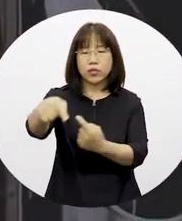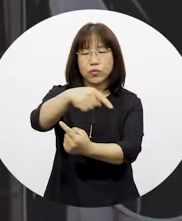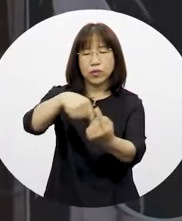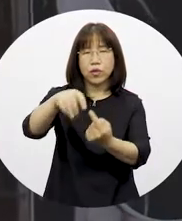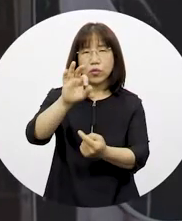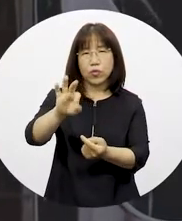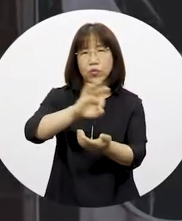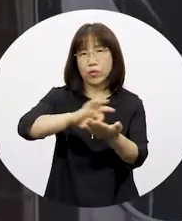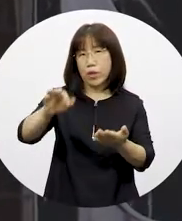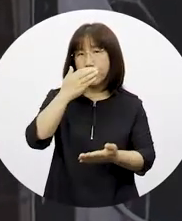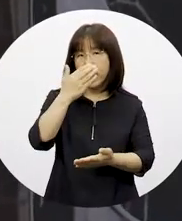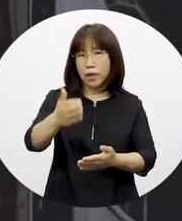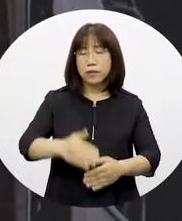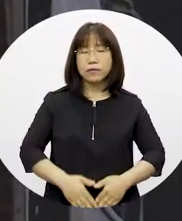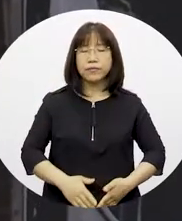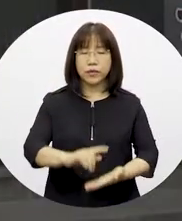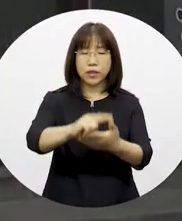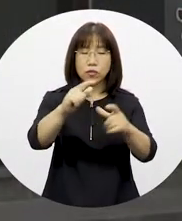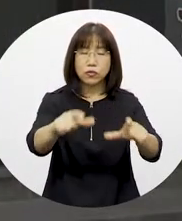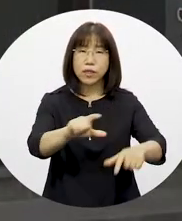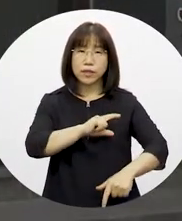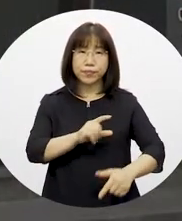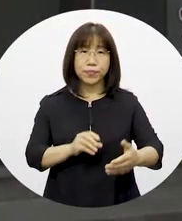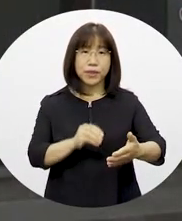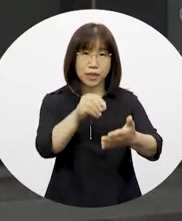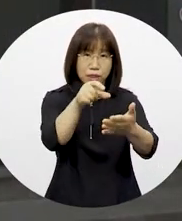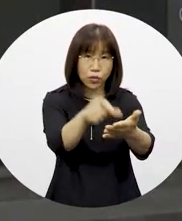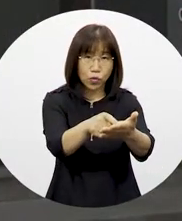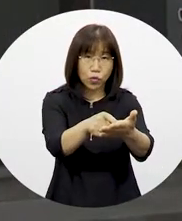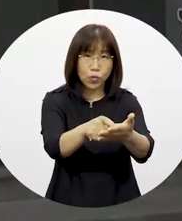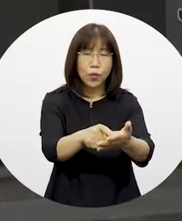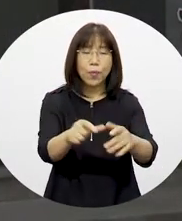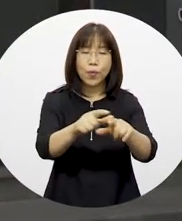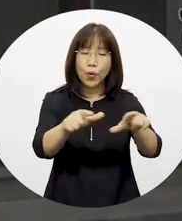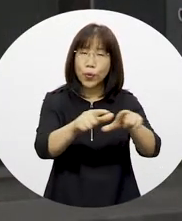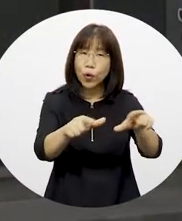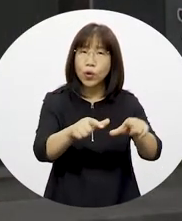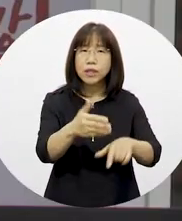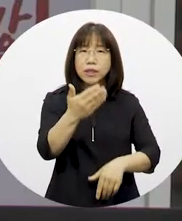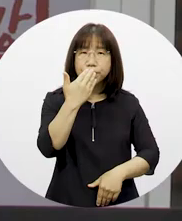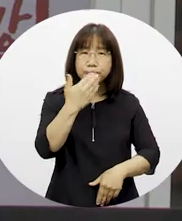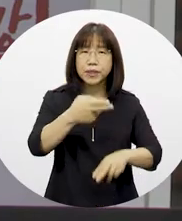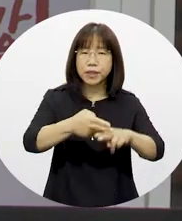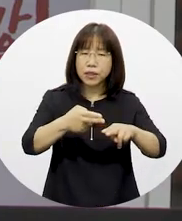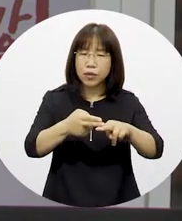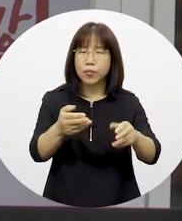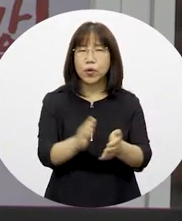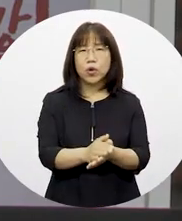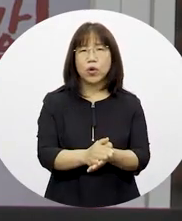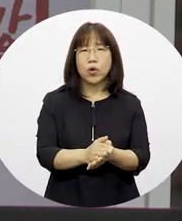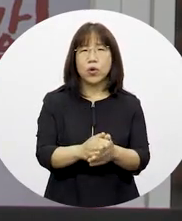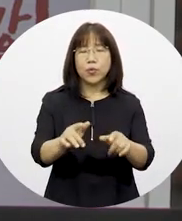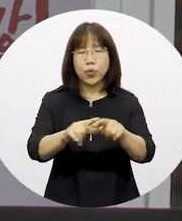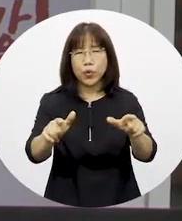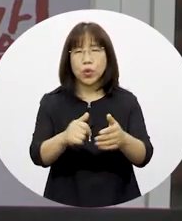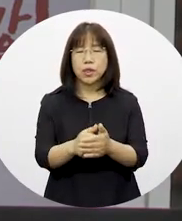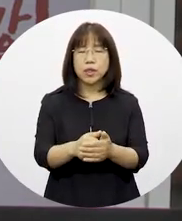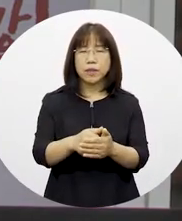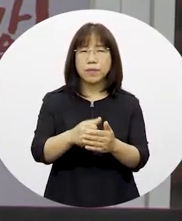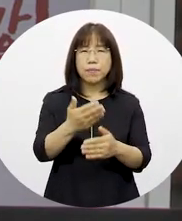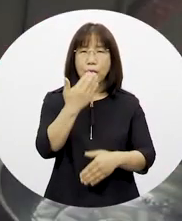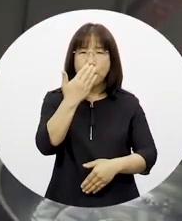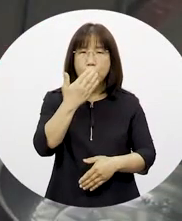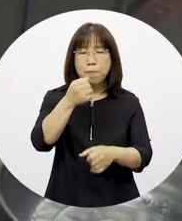운영 자금으로 사용할 수 있습니다. 강서구에 등록된 일반 음식점, 휴게 음식점, 식품 제조 가공 업소